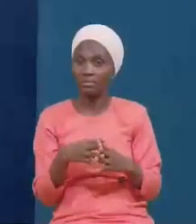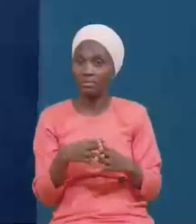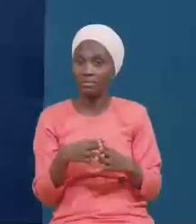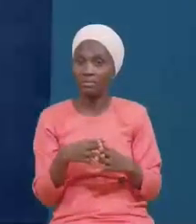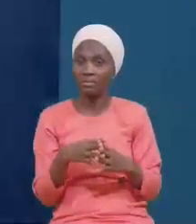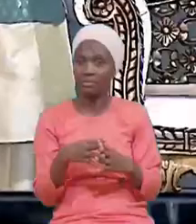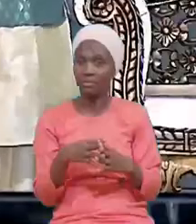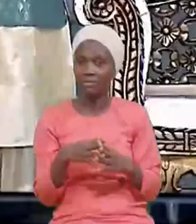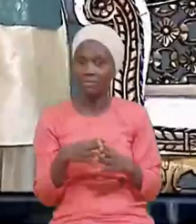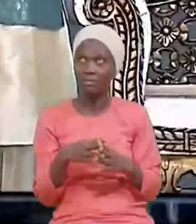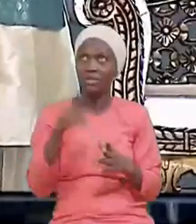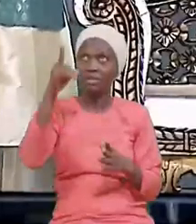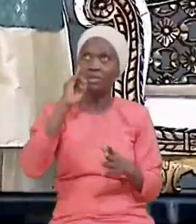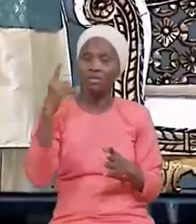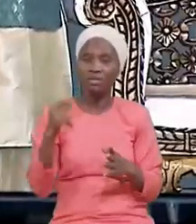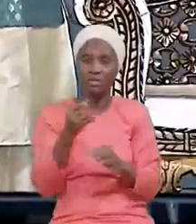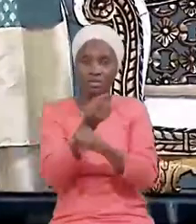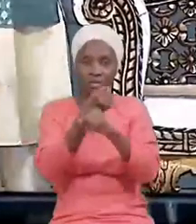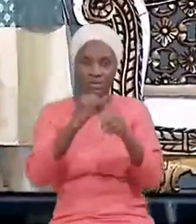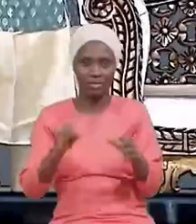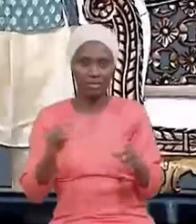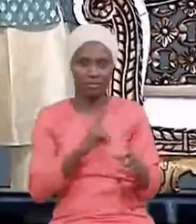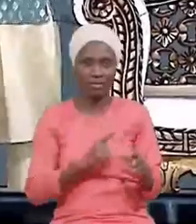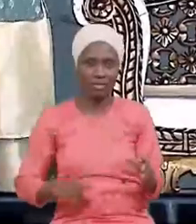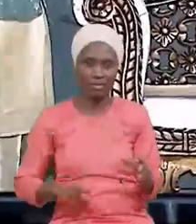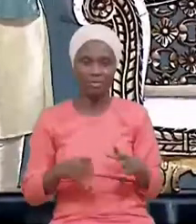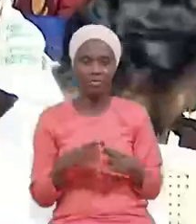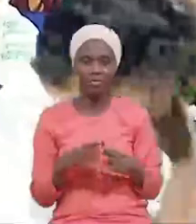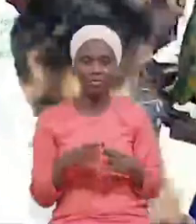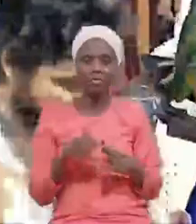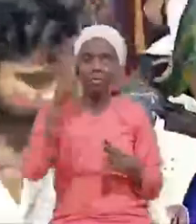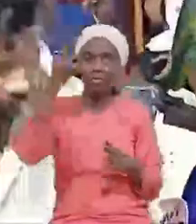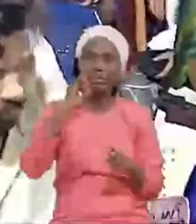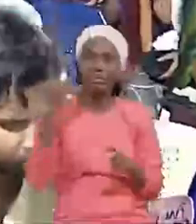Il est le Seigneur qui sauve. Il est Seigneur.